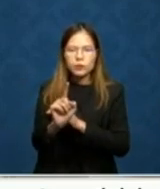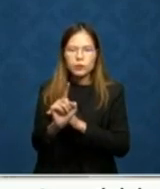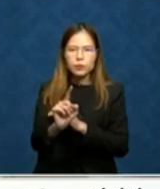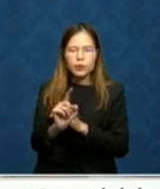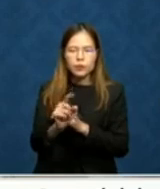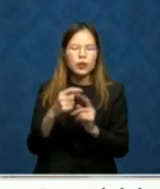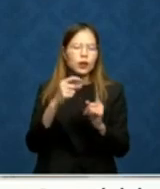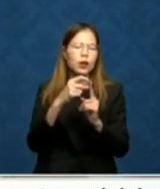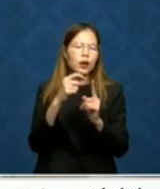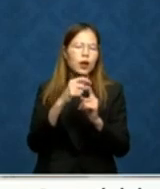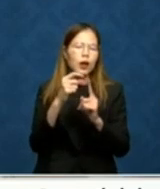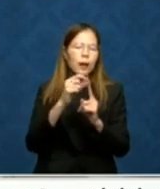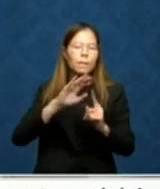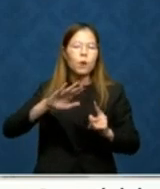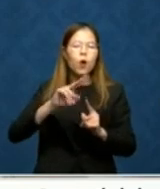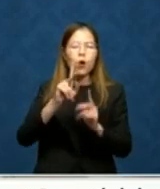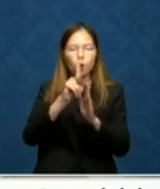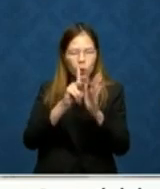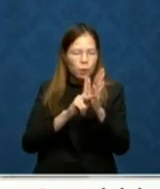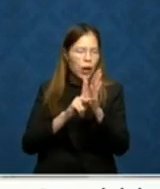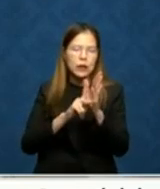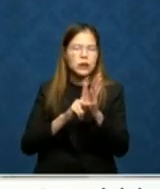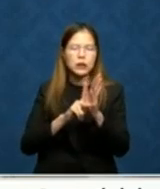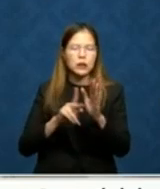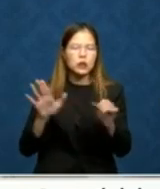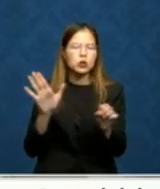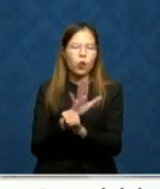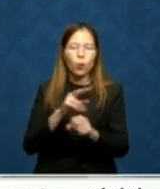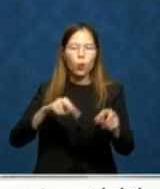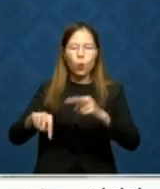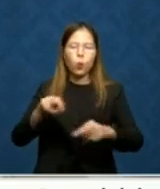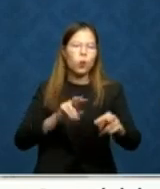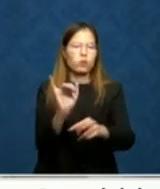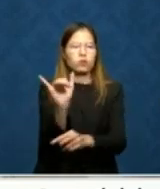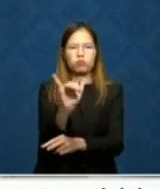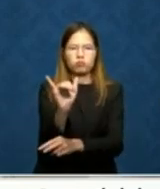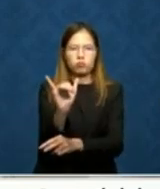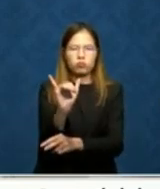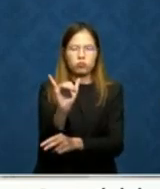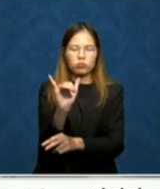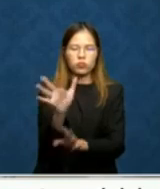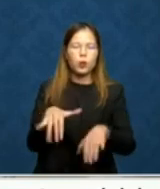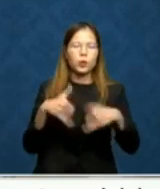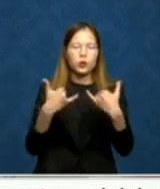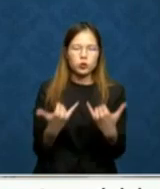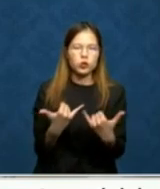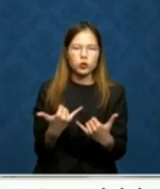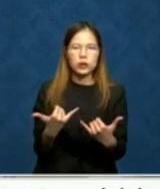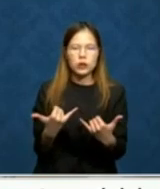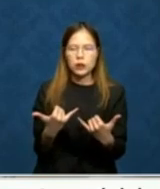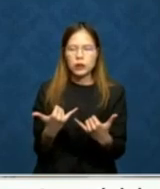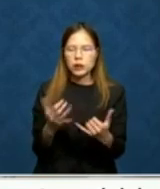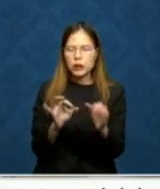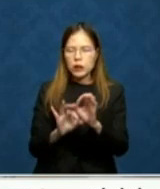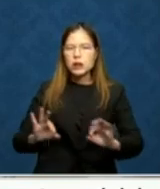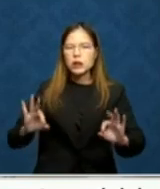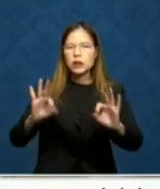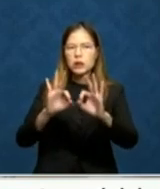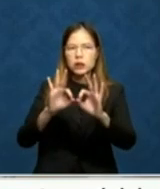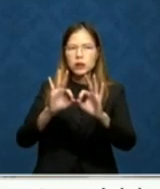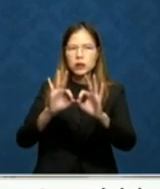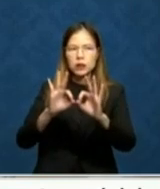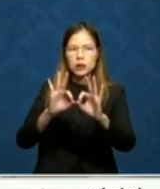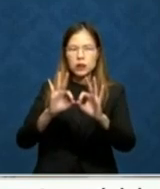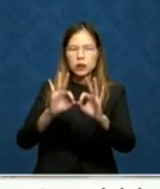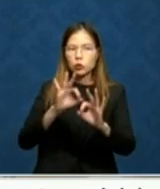ทในถ้อยคำทางกฎหมายเนี่ยที่ยังไม่ครอบคลุมถึงยุคสมัยปัจจุบันและยิ่งที่สำคัญมากที่สุดค่ะท่านประธาน